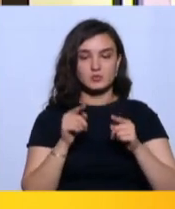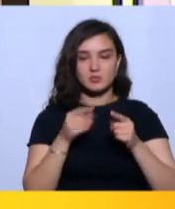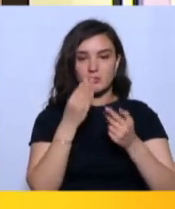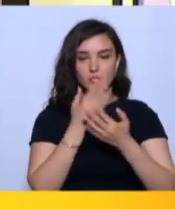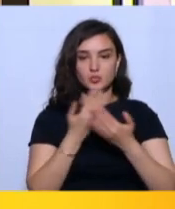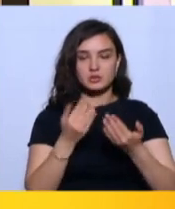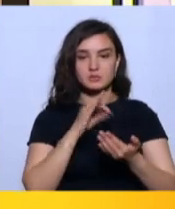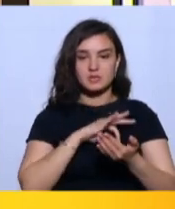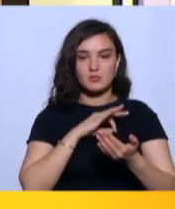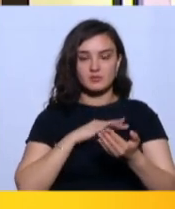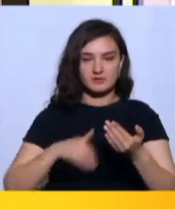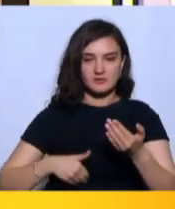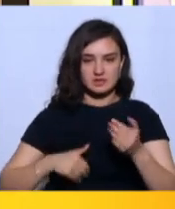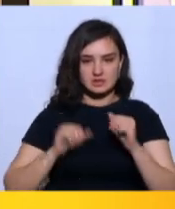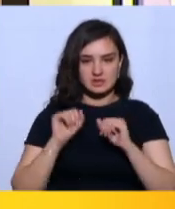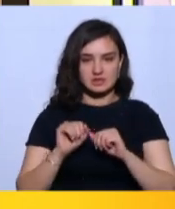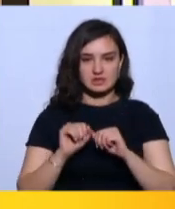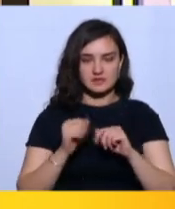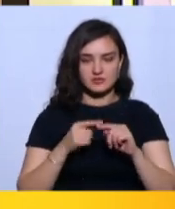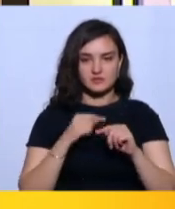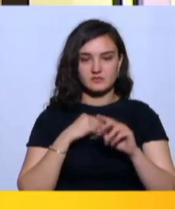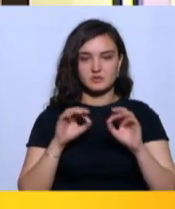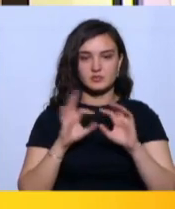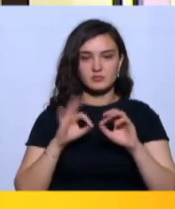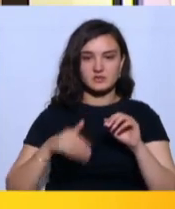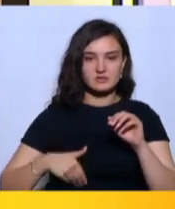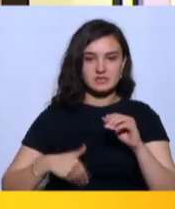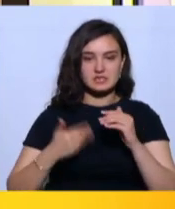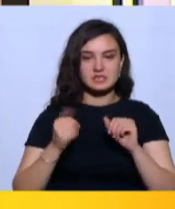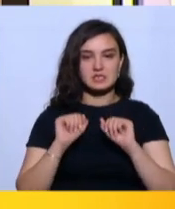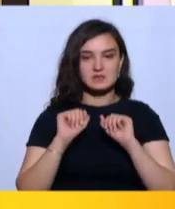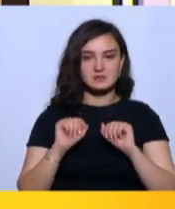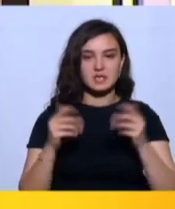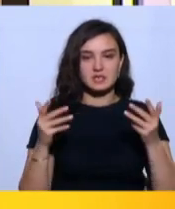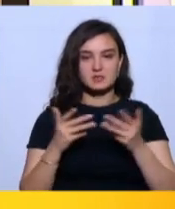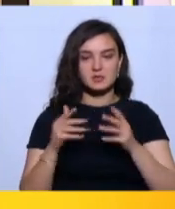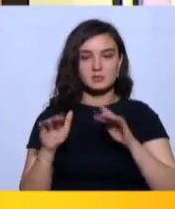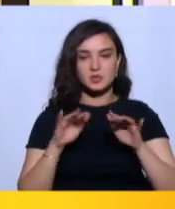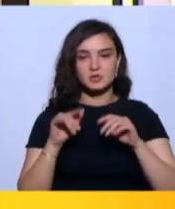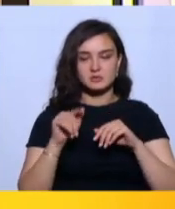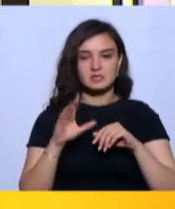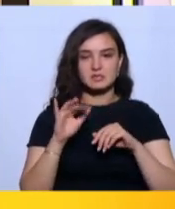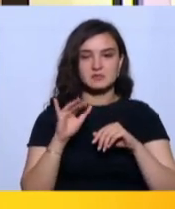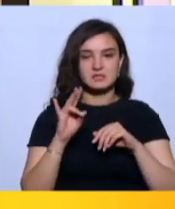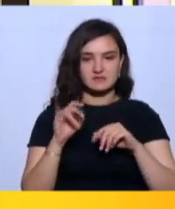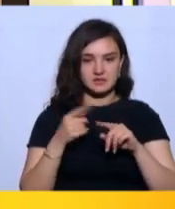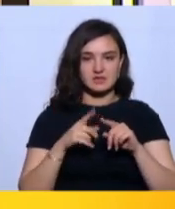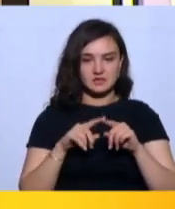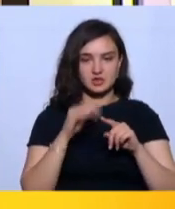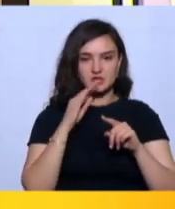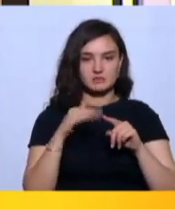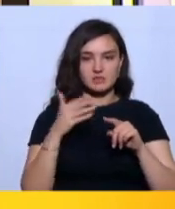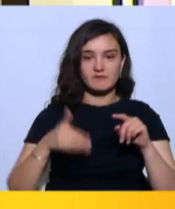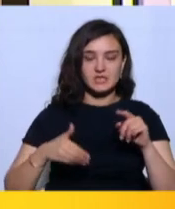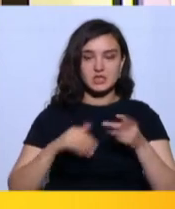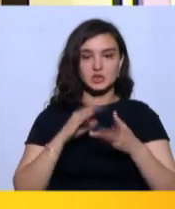პროდუქტების გამოყენება ღვიძლს იცავს. ანუ ჩვენ ლაპარაკობთ ღვიძლის დაცვაზე ანთებითი პროცესებისგან, სიმსივნისგან და ასე შემდეგ. ანუ